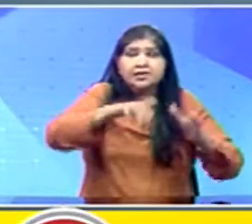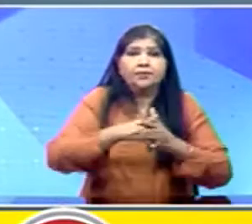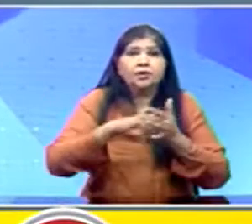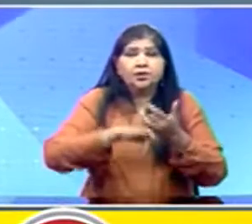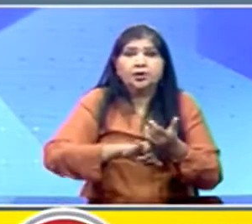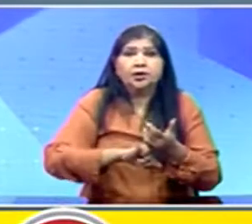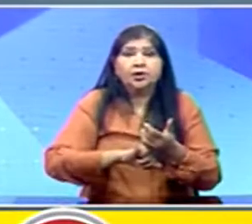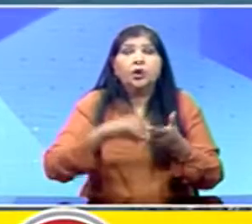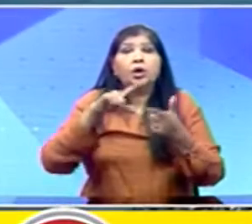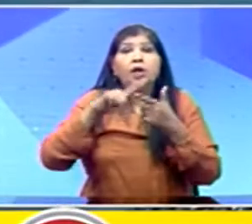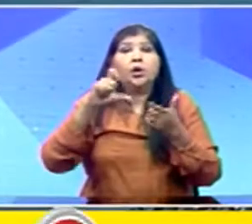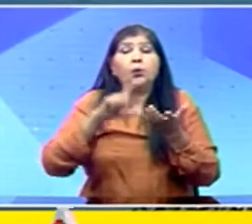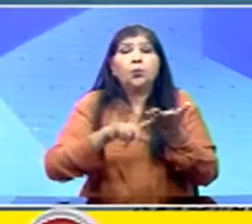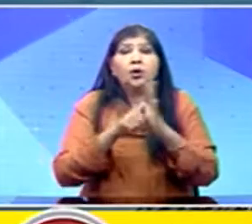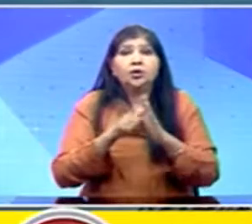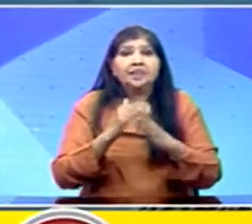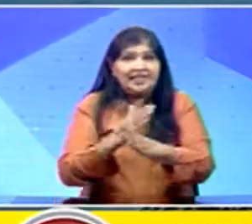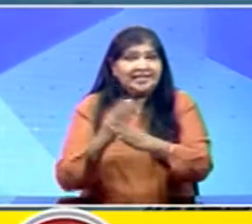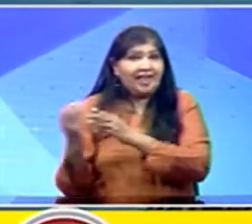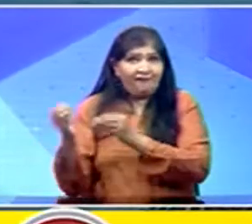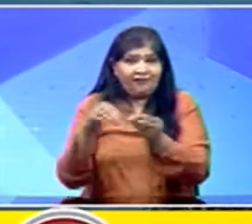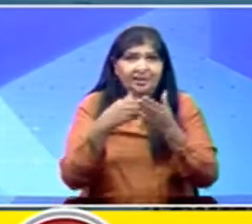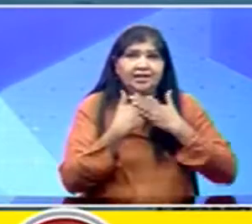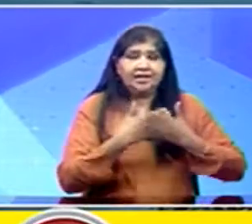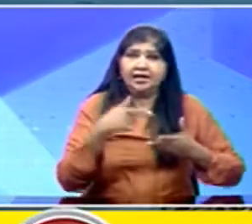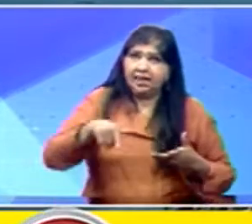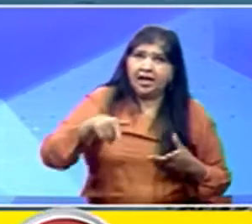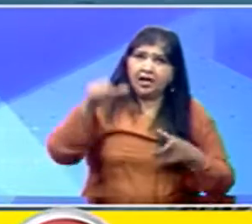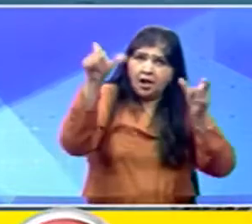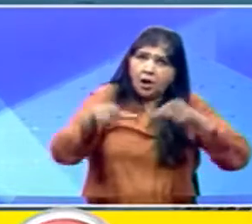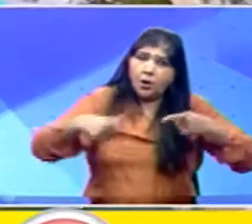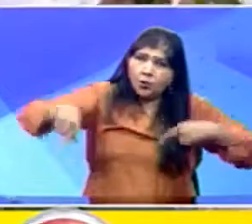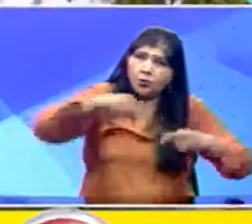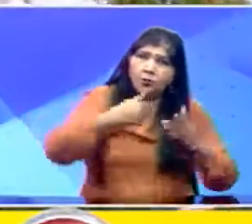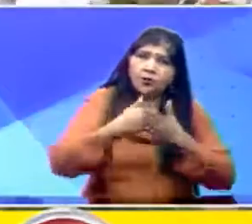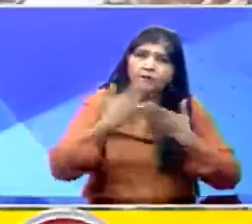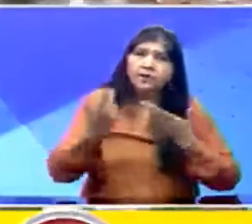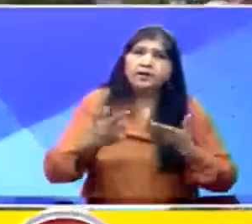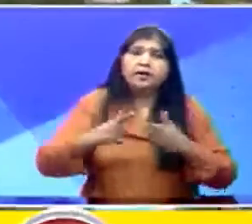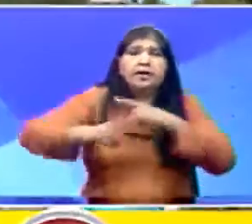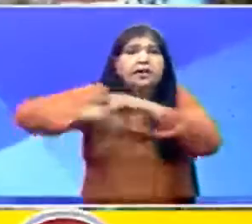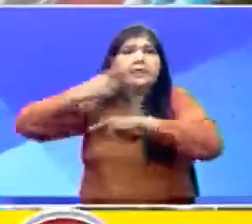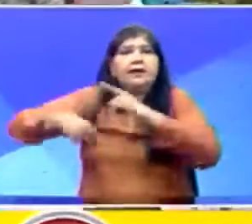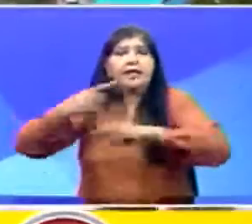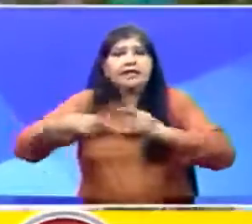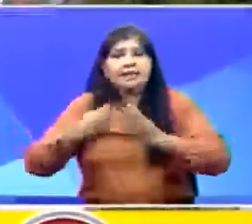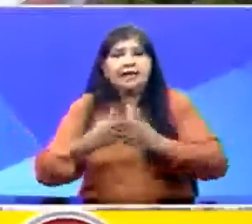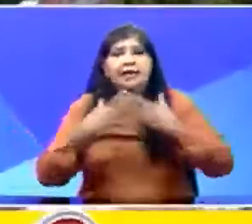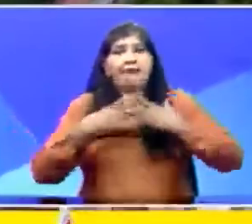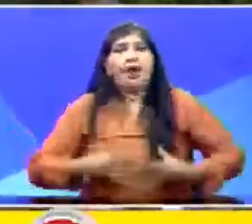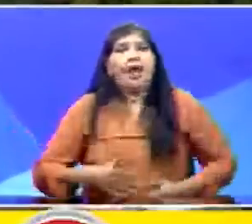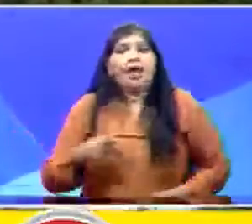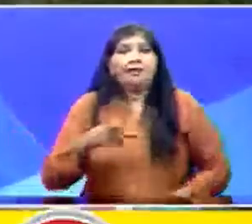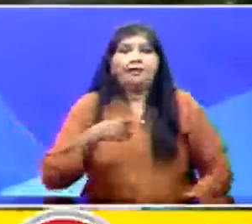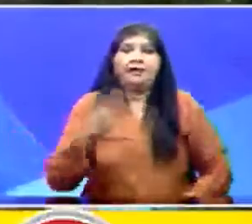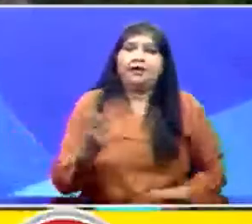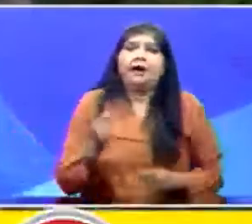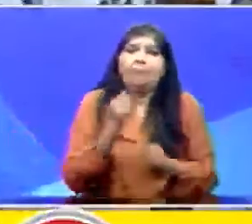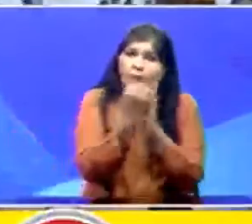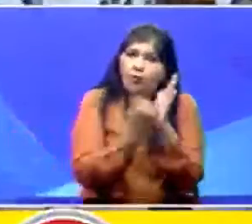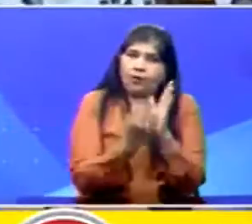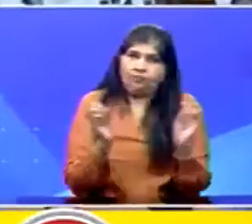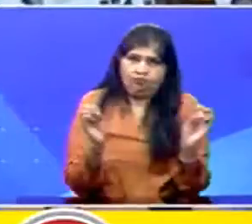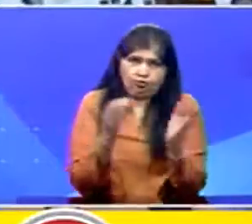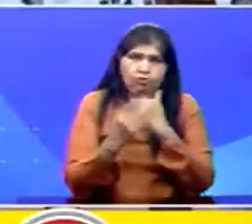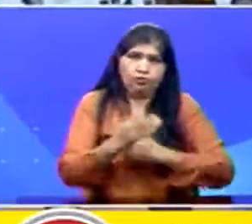और एकोलोजी को बचाने के लिए यहां लोगों ने री सैकलिंग फर लाइफ अभ्यान शुरू